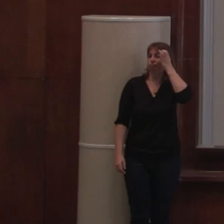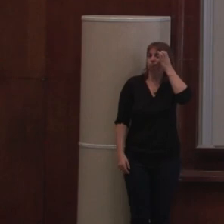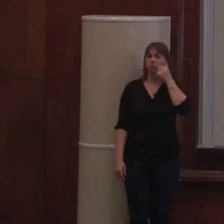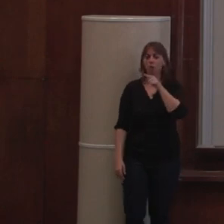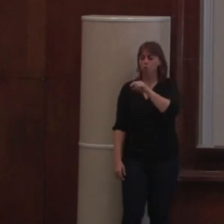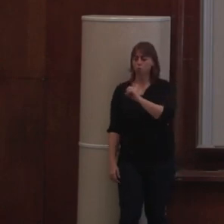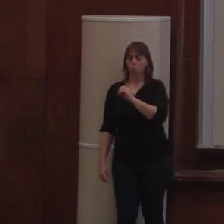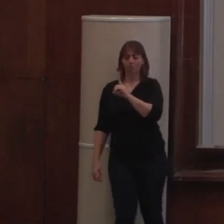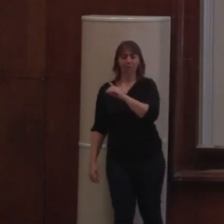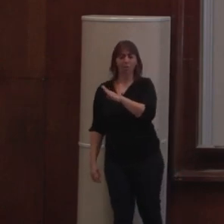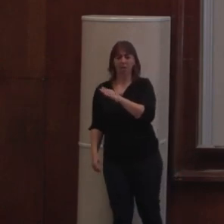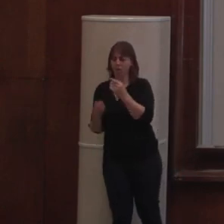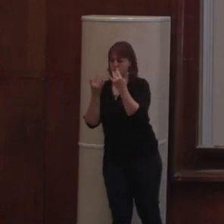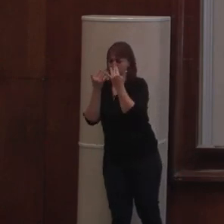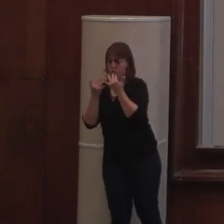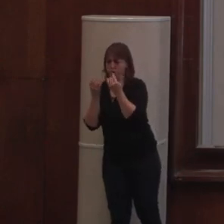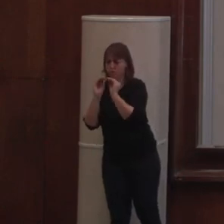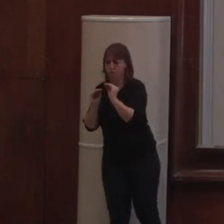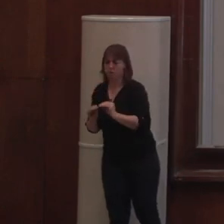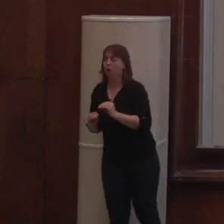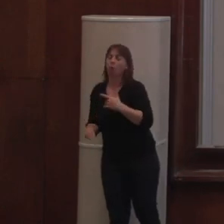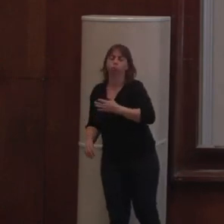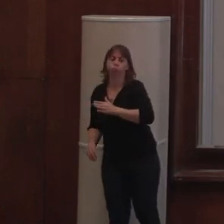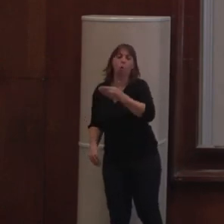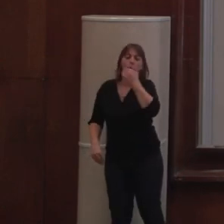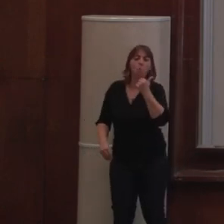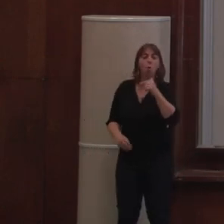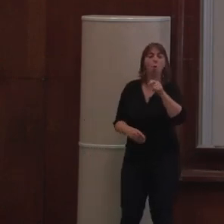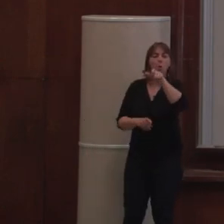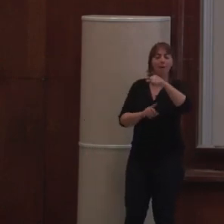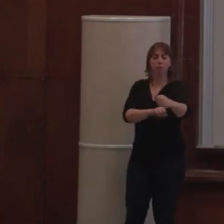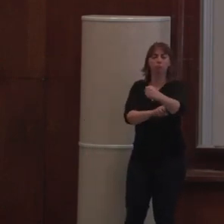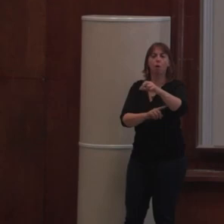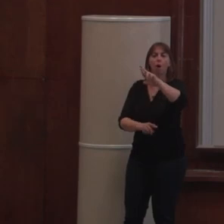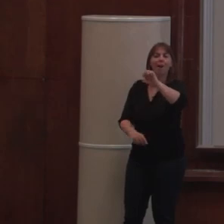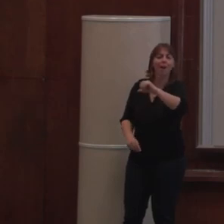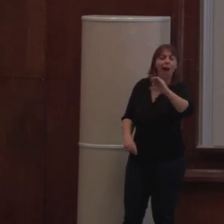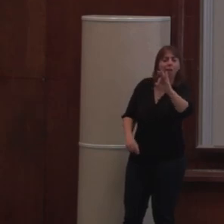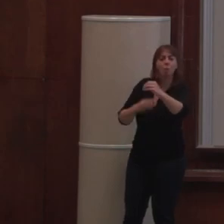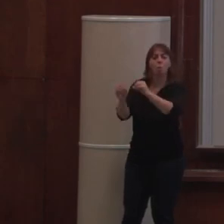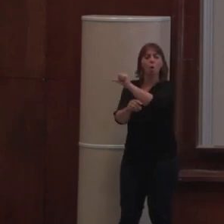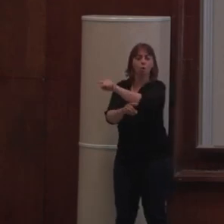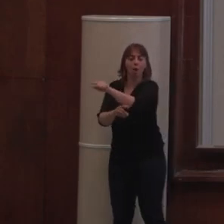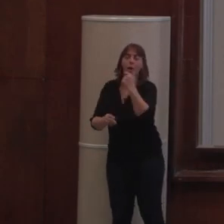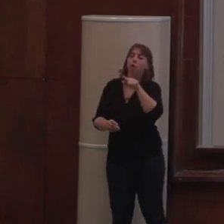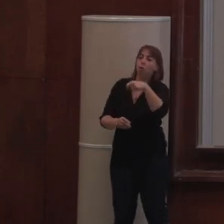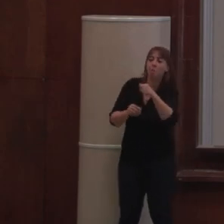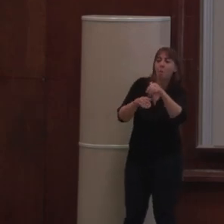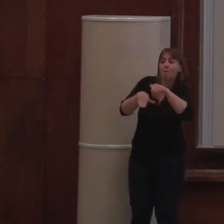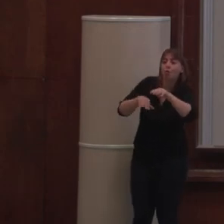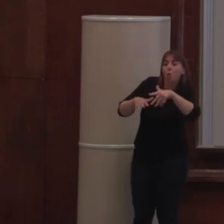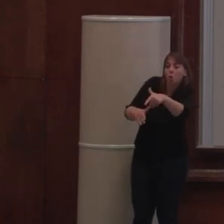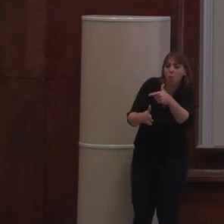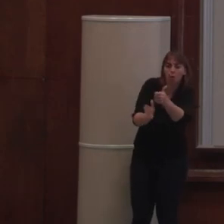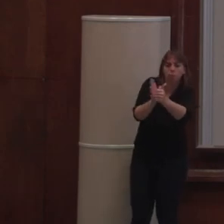etc. Ce n pas leur monde. Donc,'est beaucoup plus simple d'avoir quelqu'un qui est très fort en React ou quelqu'un qui est très fort en Angular et lui dire, voilà, ça doit marcher comme ça, ce composant, fais-le. Et ça appelle une